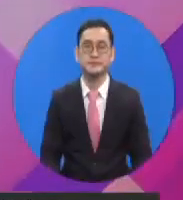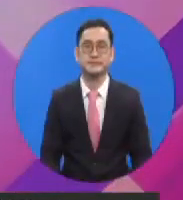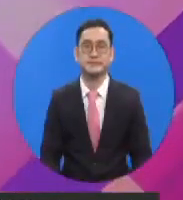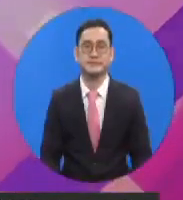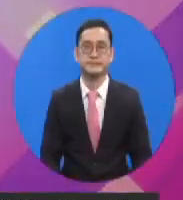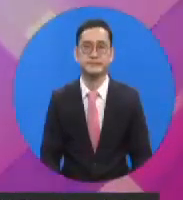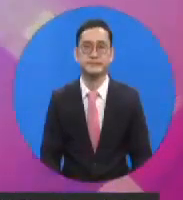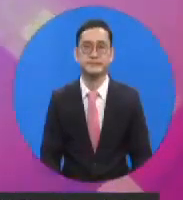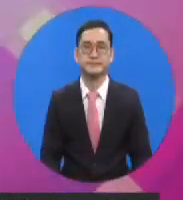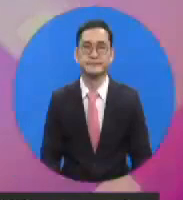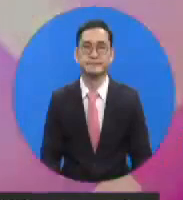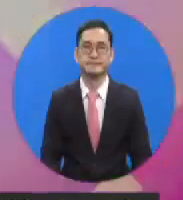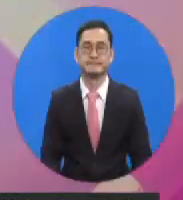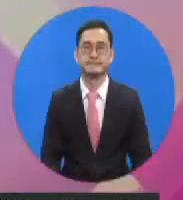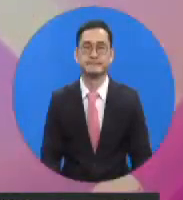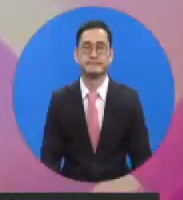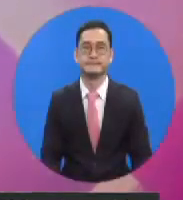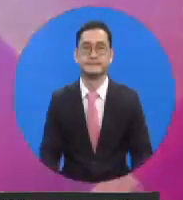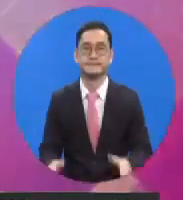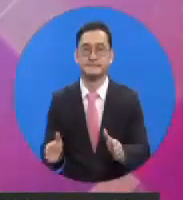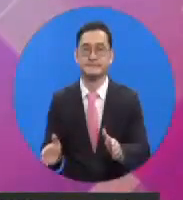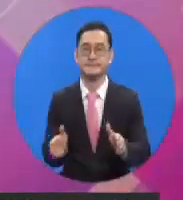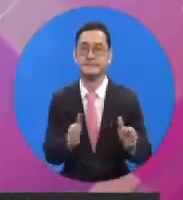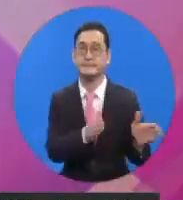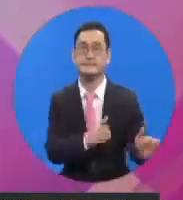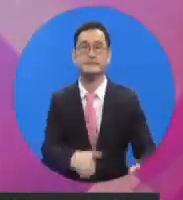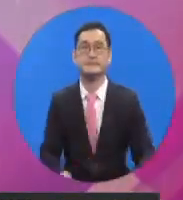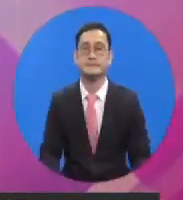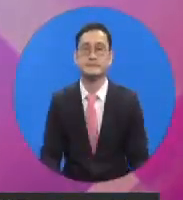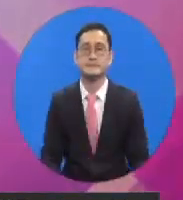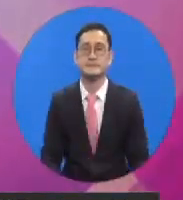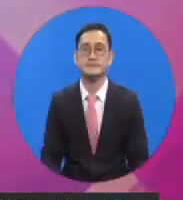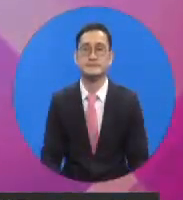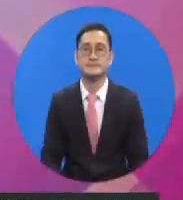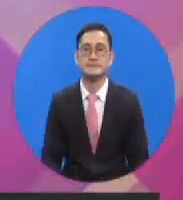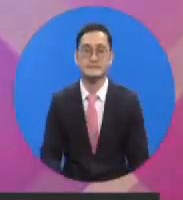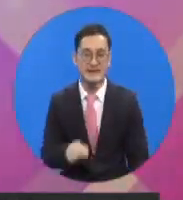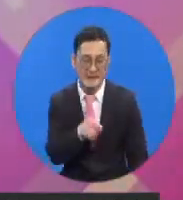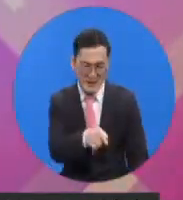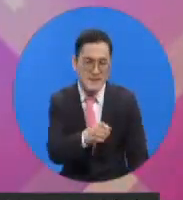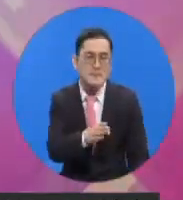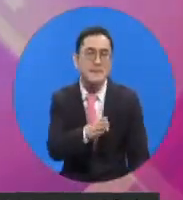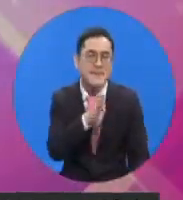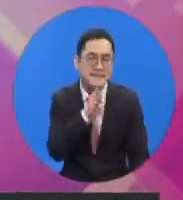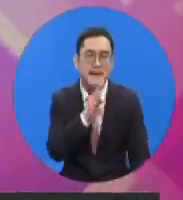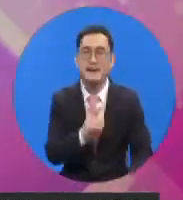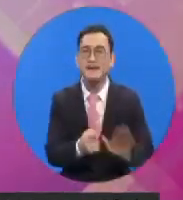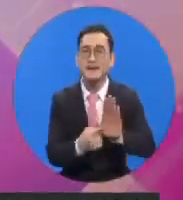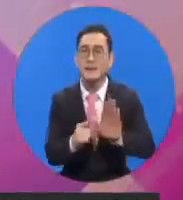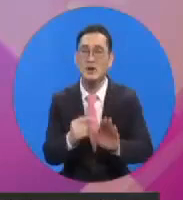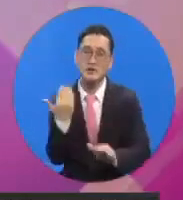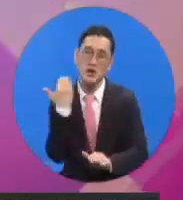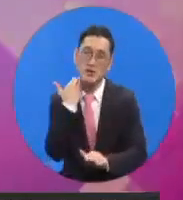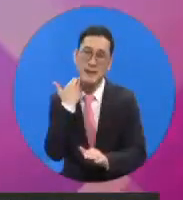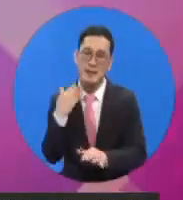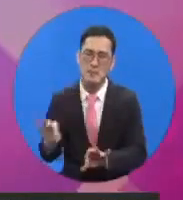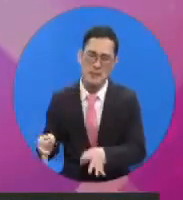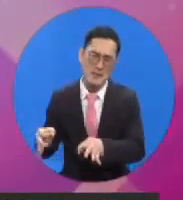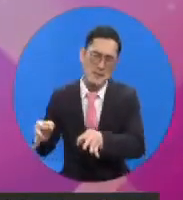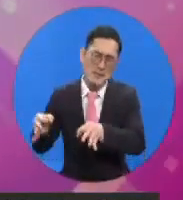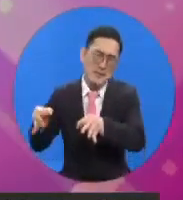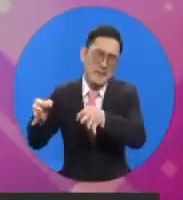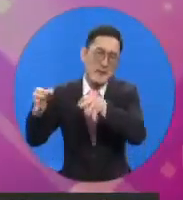이야기 전해드렸습니다. 이번에 저희가 준비한 다음 순서입니다. 이것이 팩트 코너입니다. 전세난이 쉽게 해결될 기미를 보이지